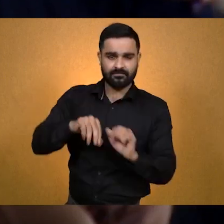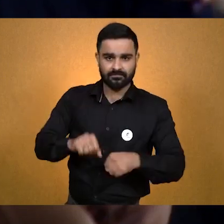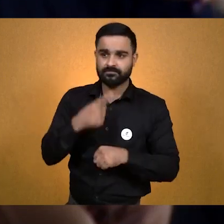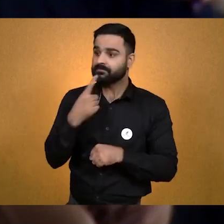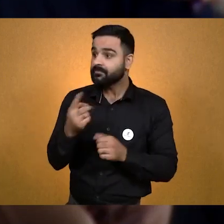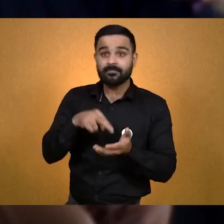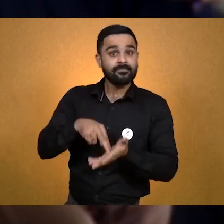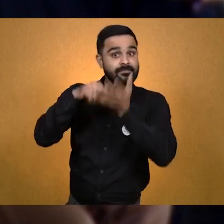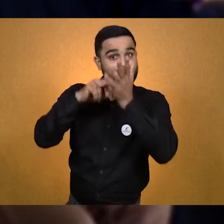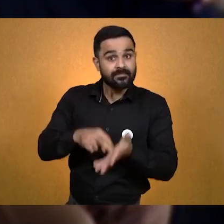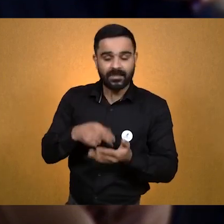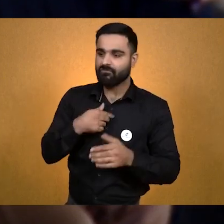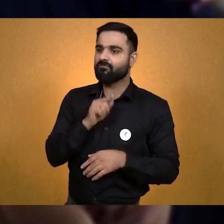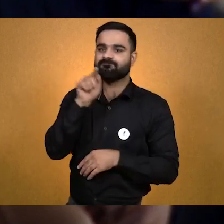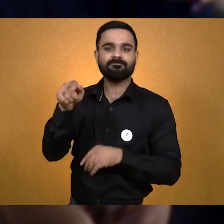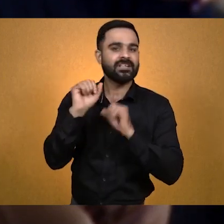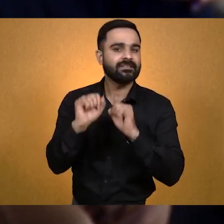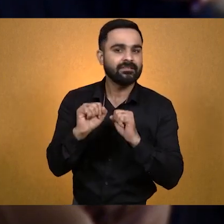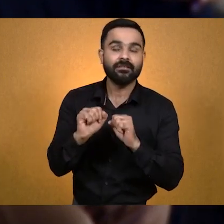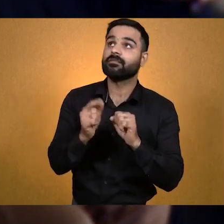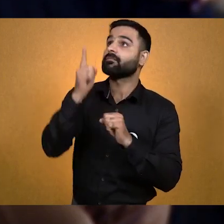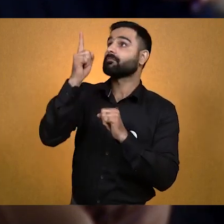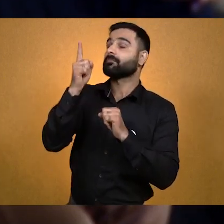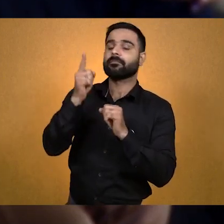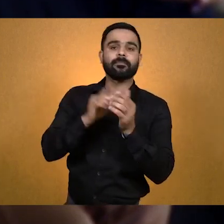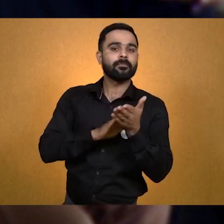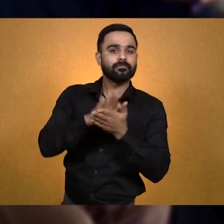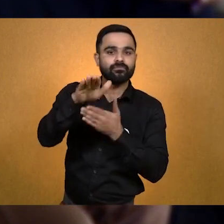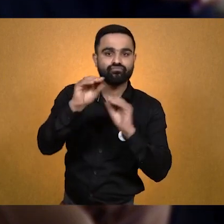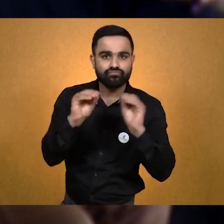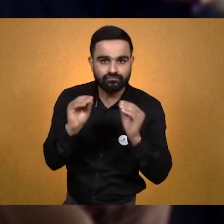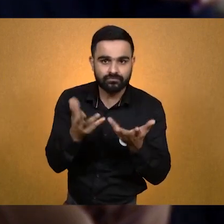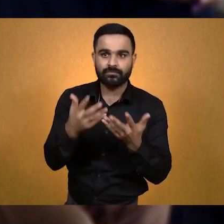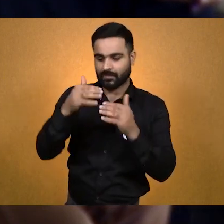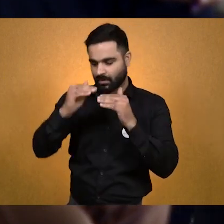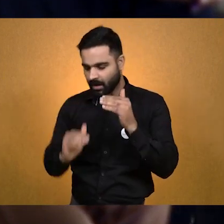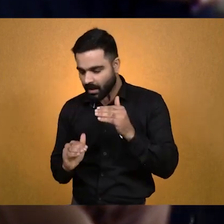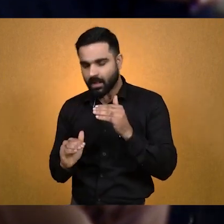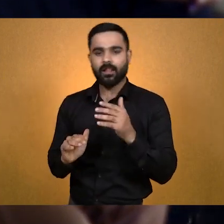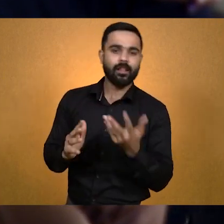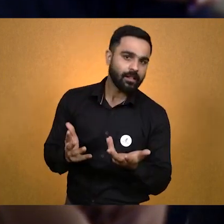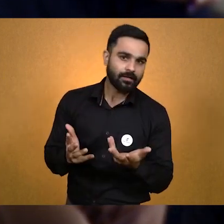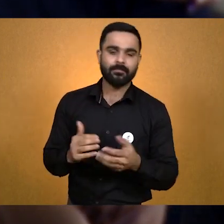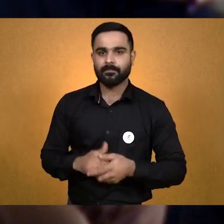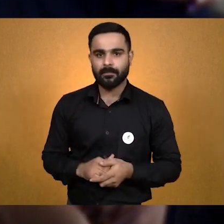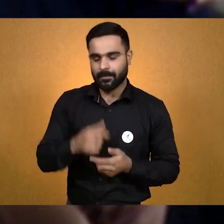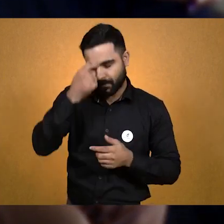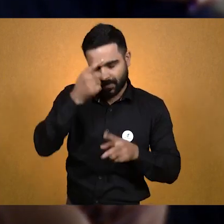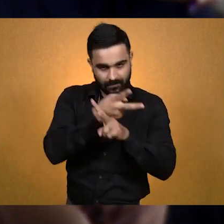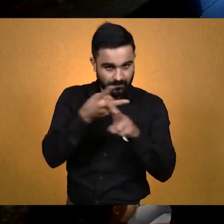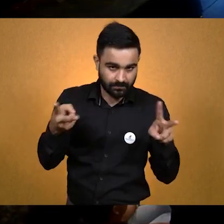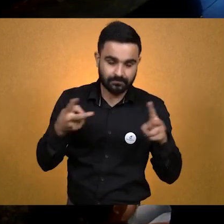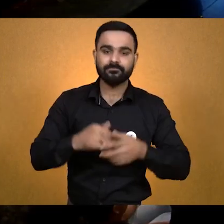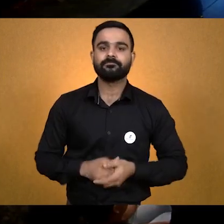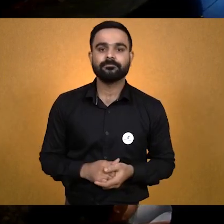क्या है कि वहाँ लिफ्ट है फिर भी हम नहीं जा सकते, कोई ऊपर रैंप बिना रैंप के ऊपर है या कोई नीचे हल्का सा है, उसमें भी दिक्कत आती है हमें।